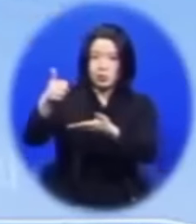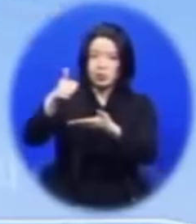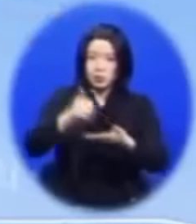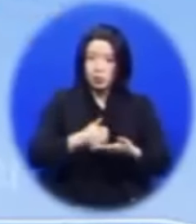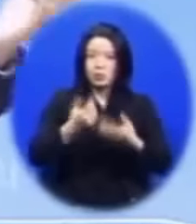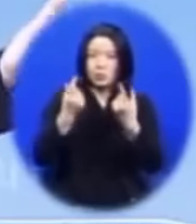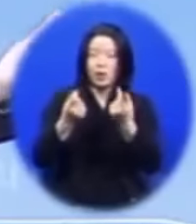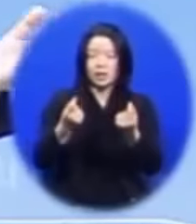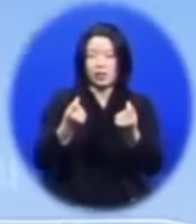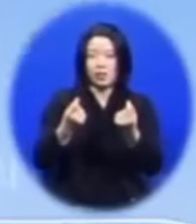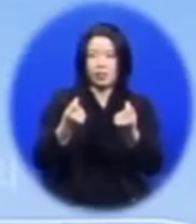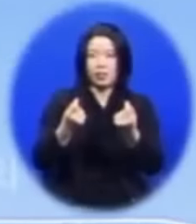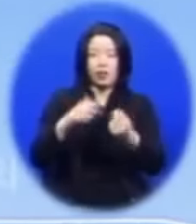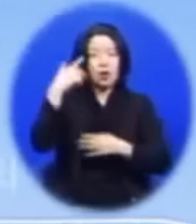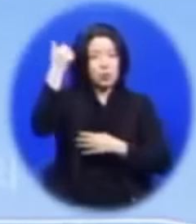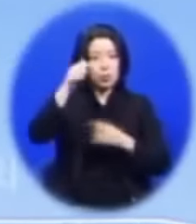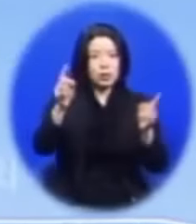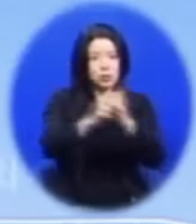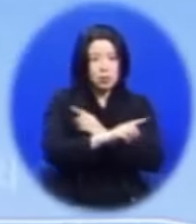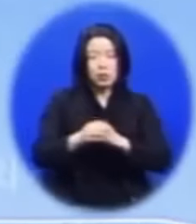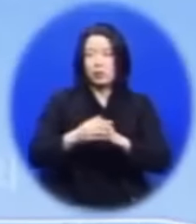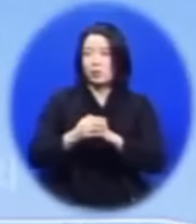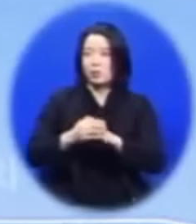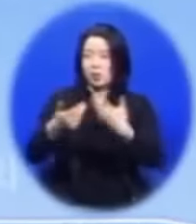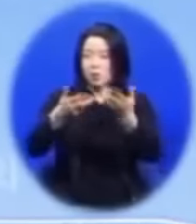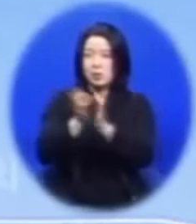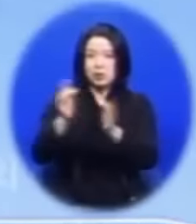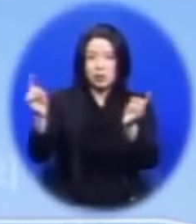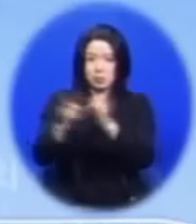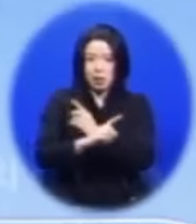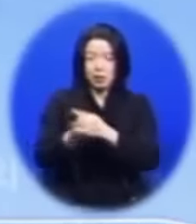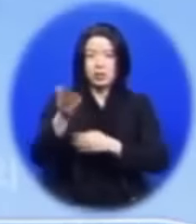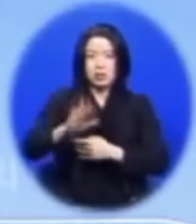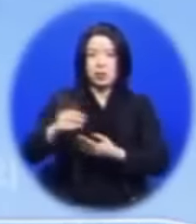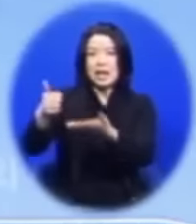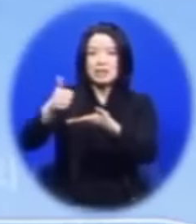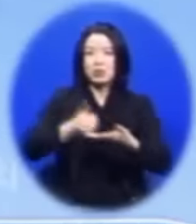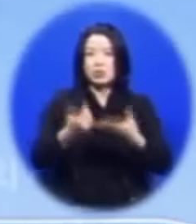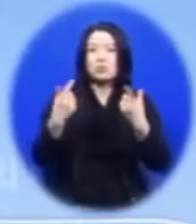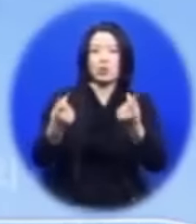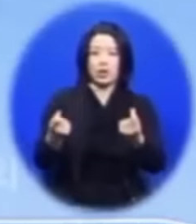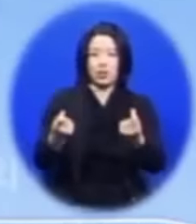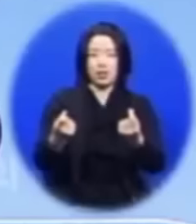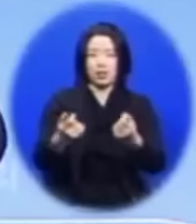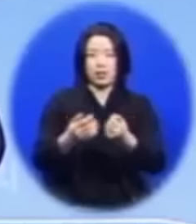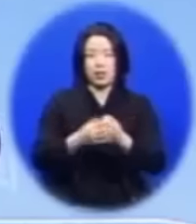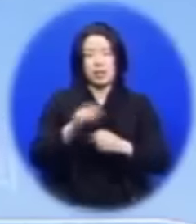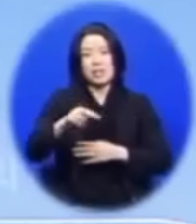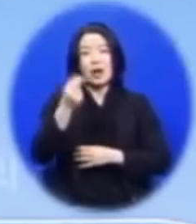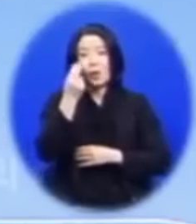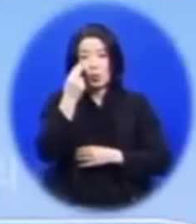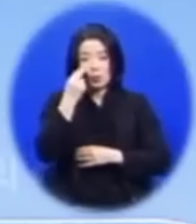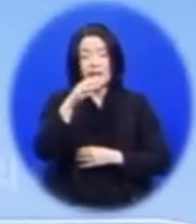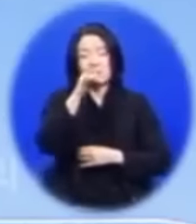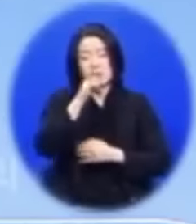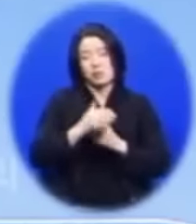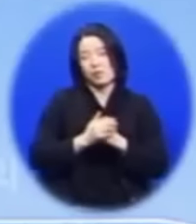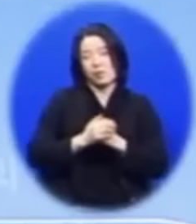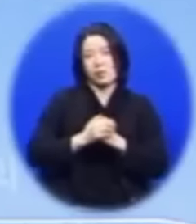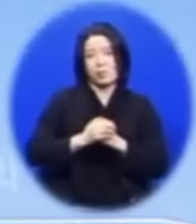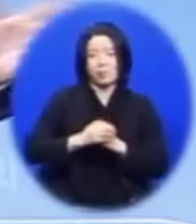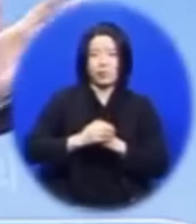바뀌었고 뮤직 팀도 바뀌었고 이런 조크가 있습니다 크리스천들이